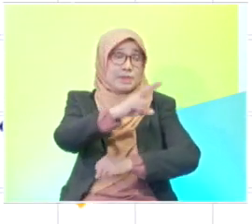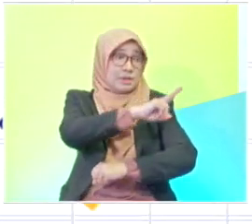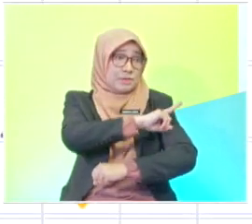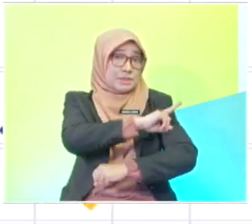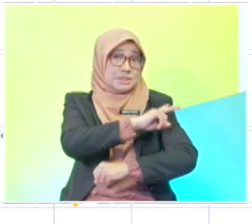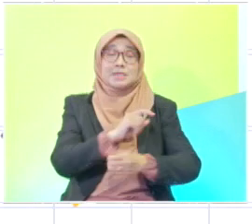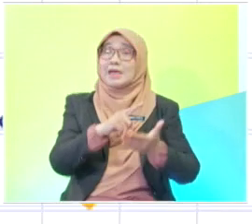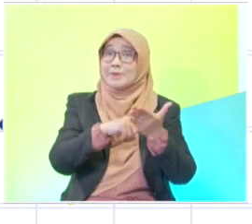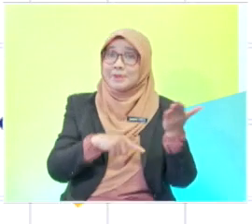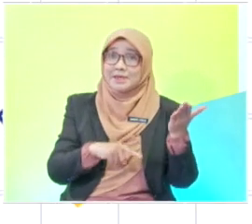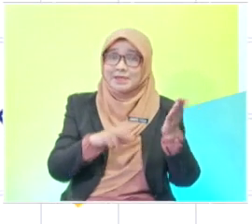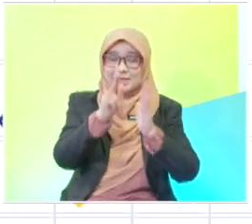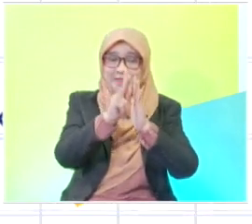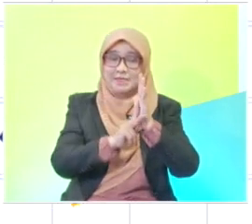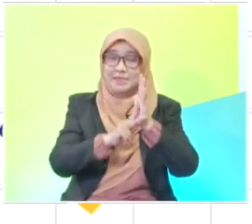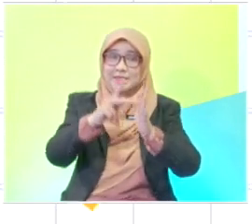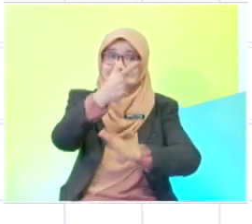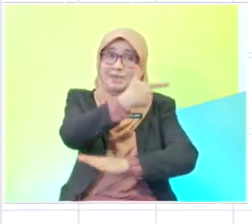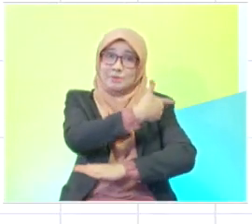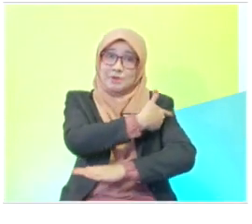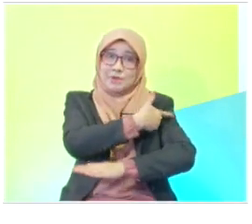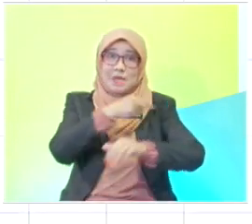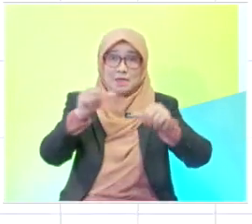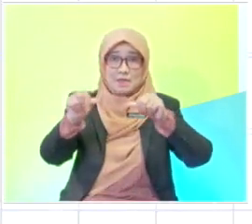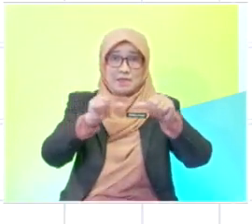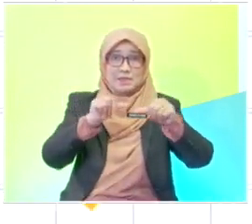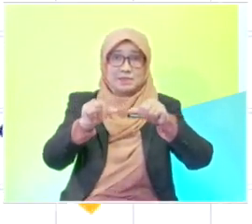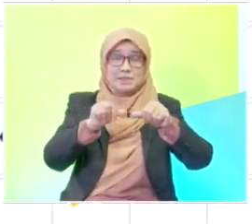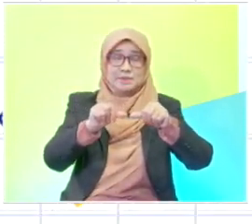apa tu? Ini ialah keimunan aktif